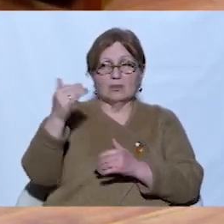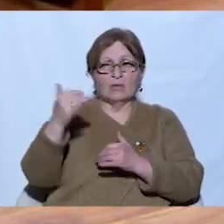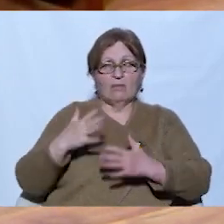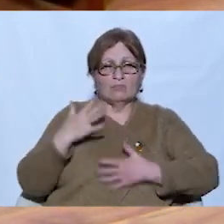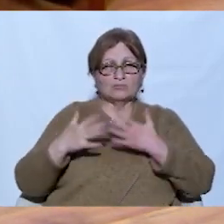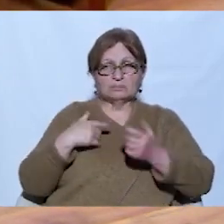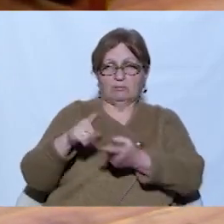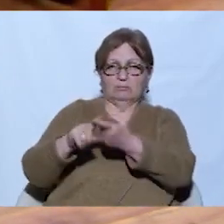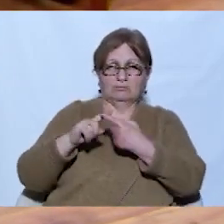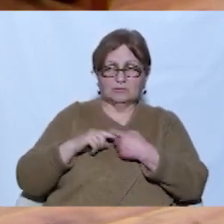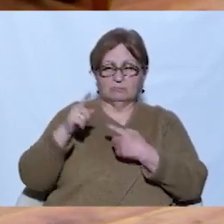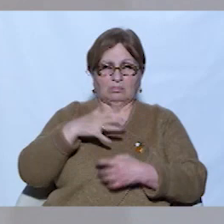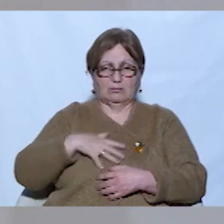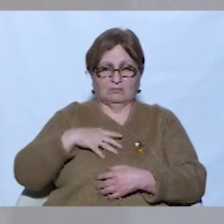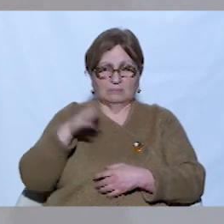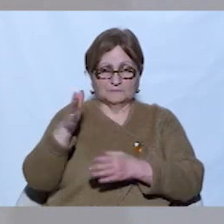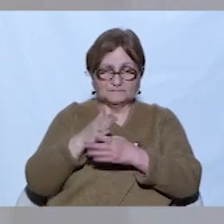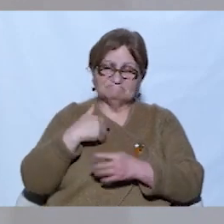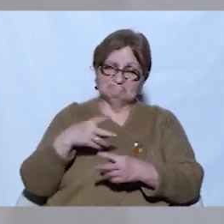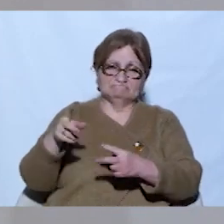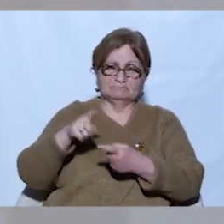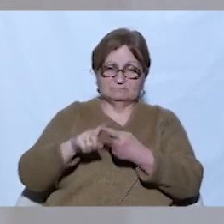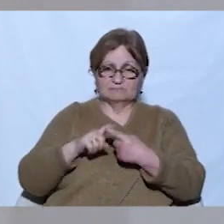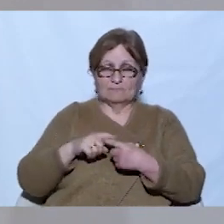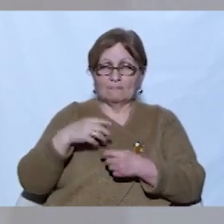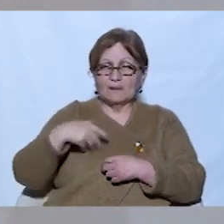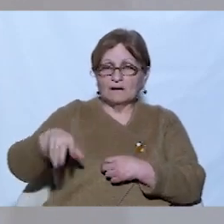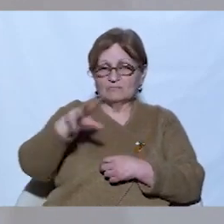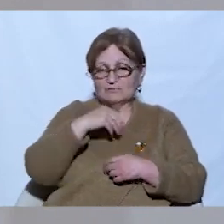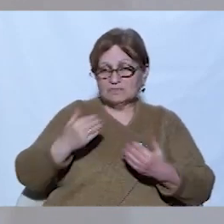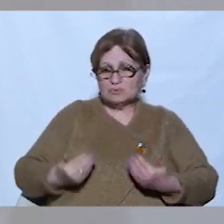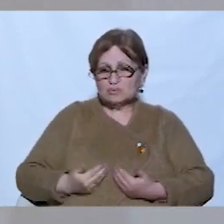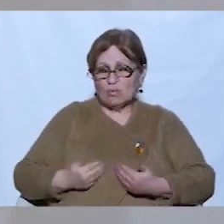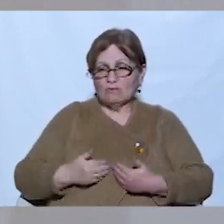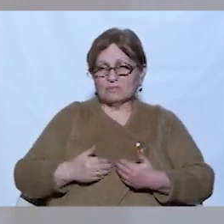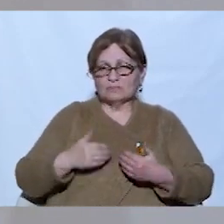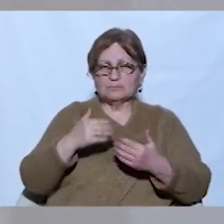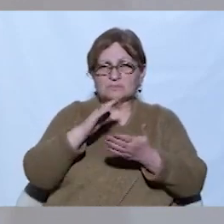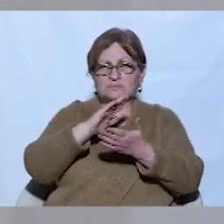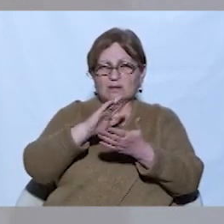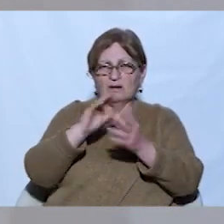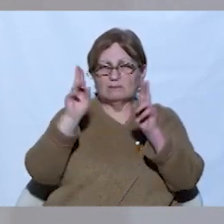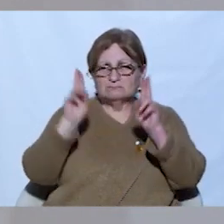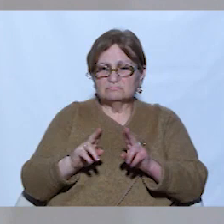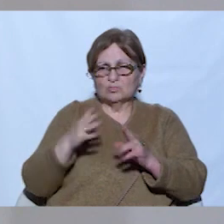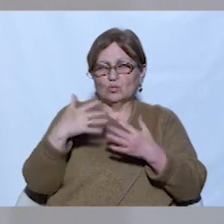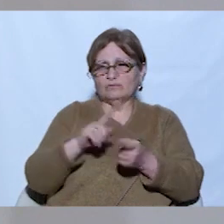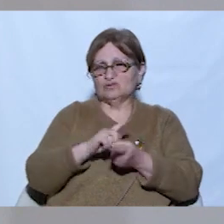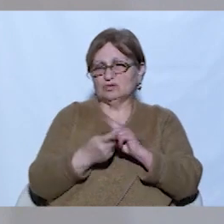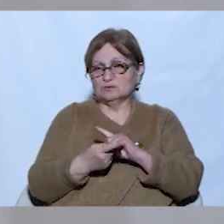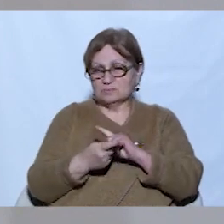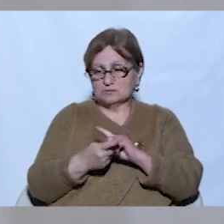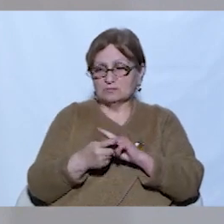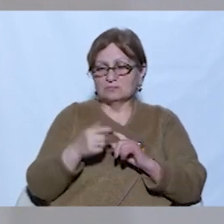მშობლები აცნობიერებენ ამას და ჩემი მშობლების ემოციები ჩემზე გადადის, ხო? ანუ ჩვენი ყველა ცხოვრების სტილი არის შეცვლილი და